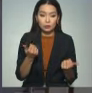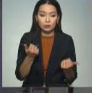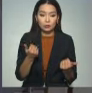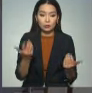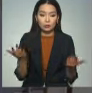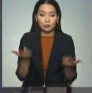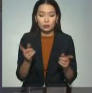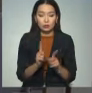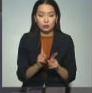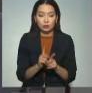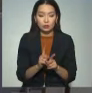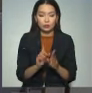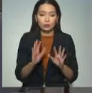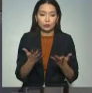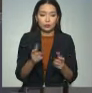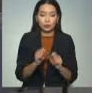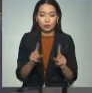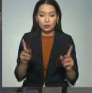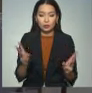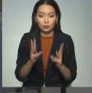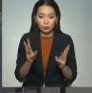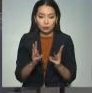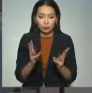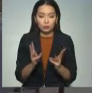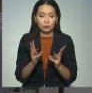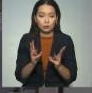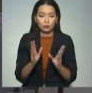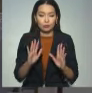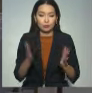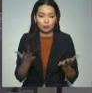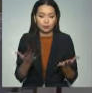қандай да бір құдай сақтасын мектепте бір өрт болған жағдайда